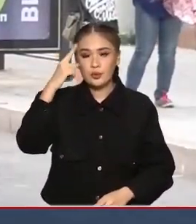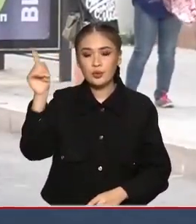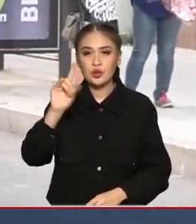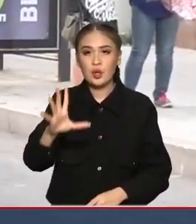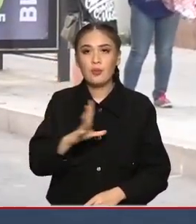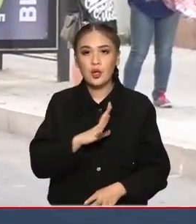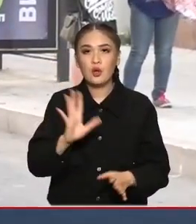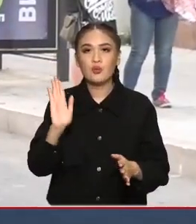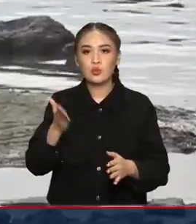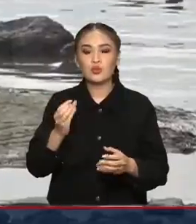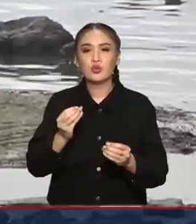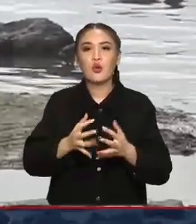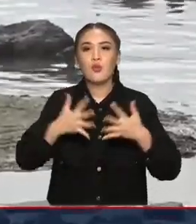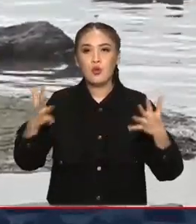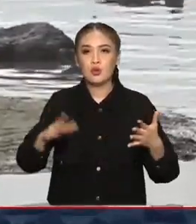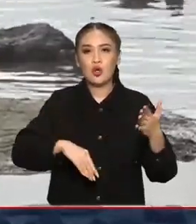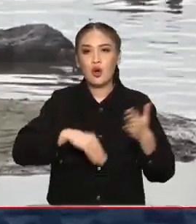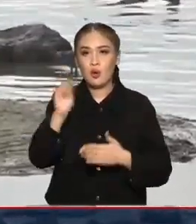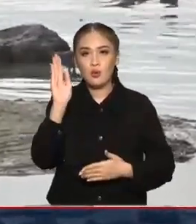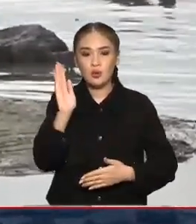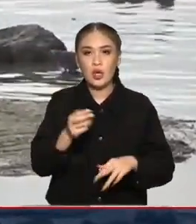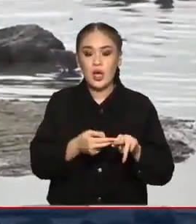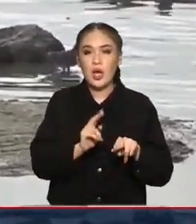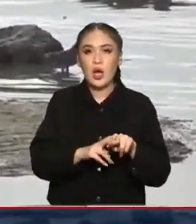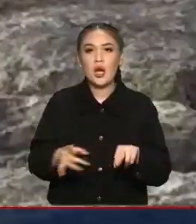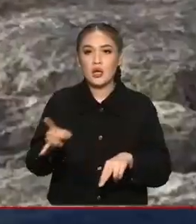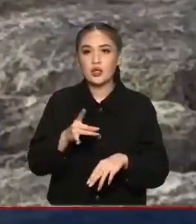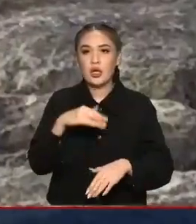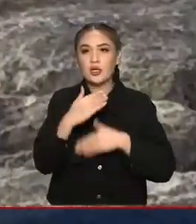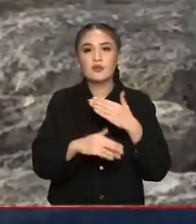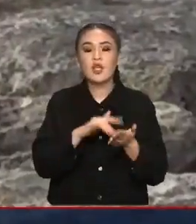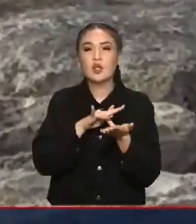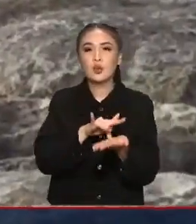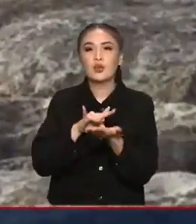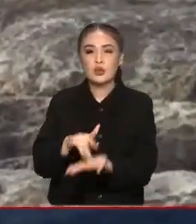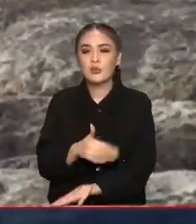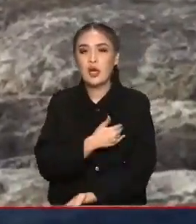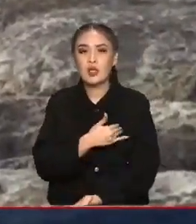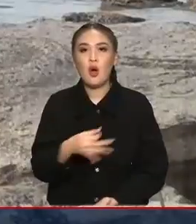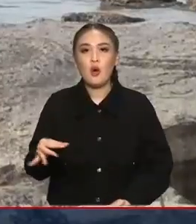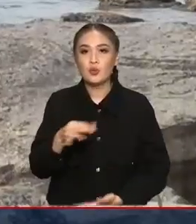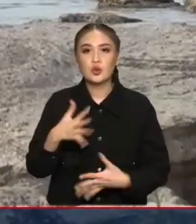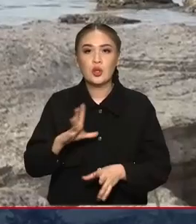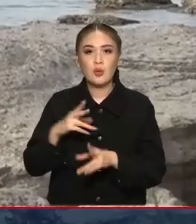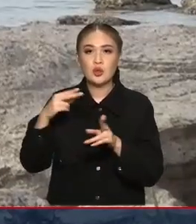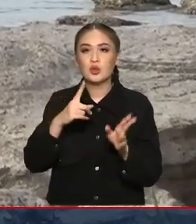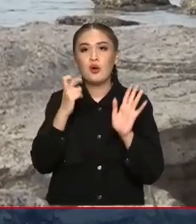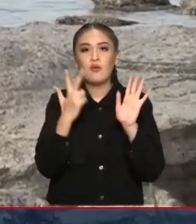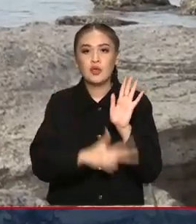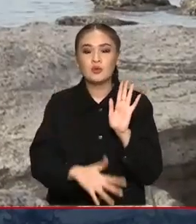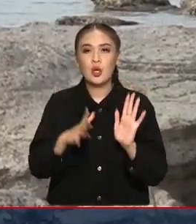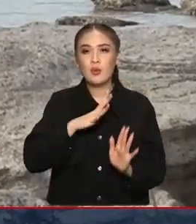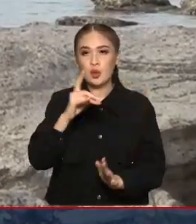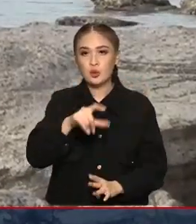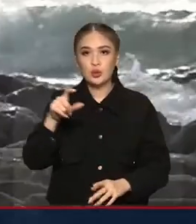он окупится в разы. А еще приоритет у руководства региона – развитие туризма. На сегодня область уже посетила свыше 180